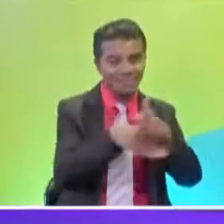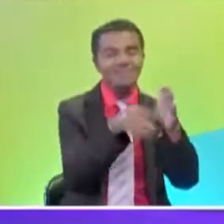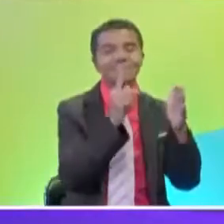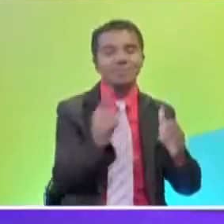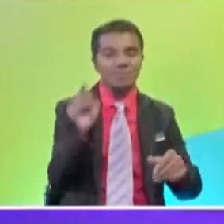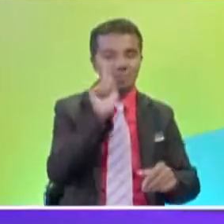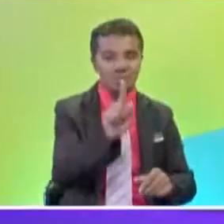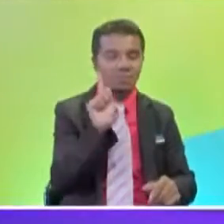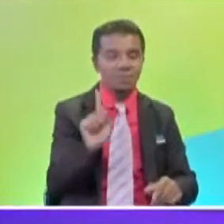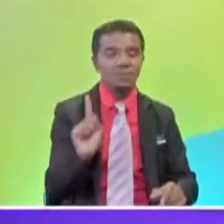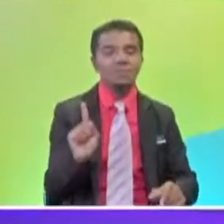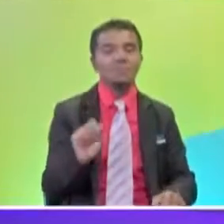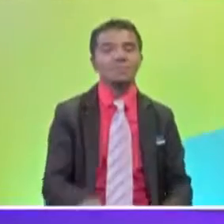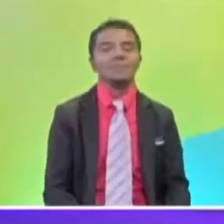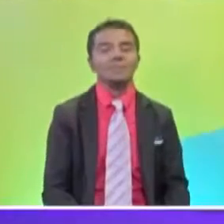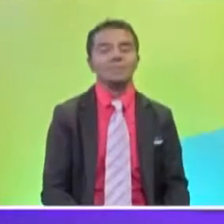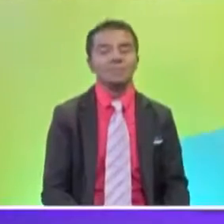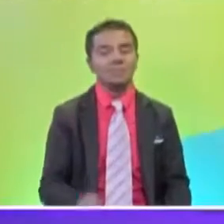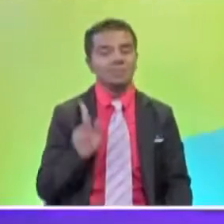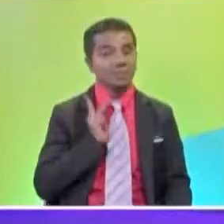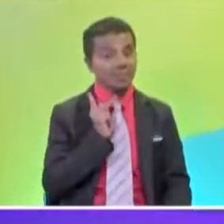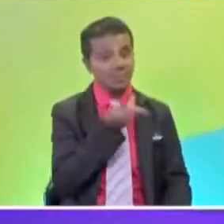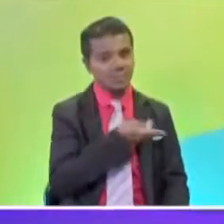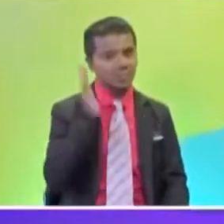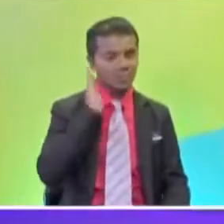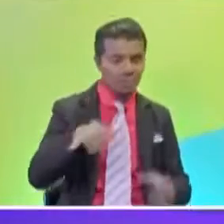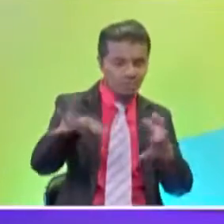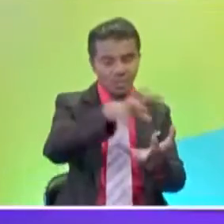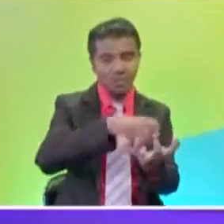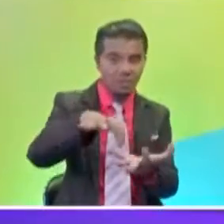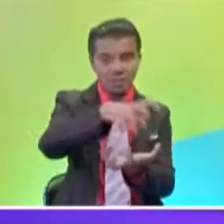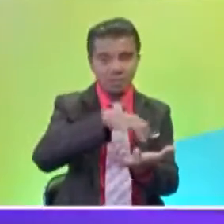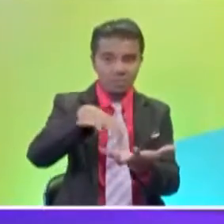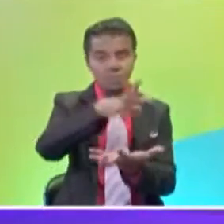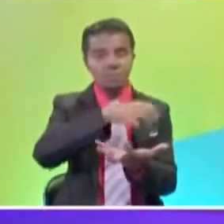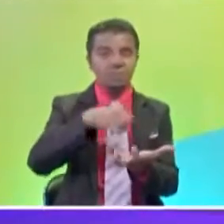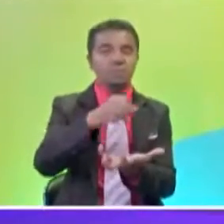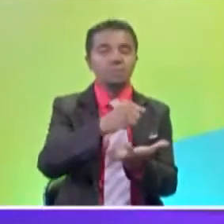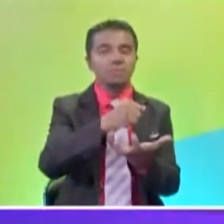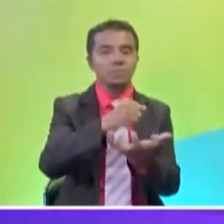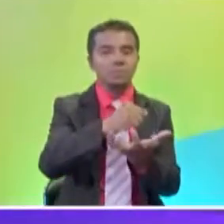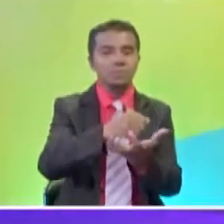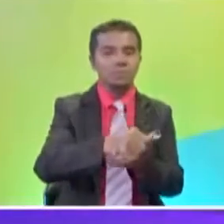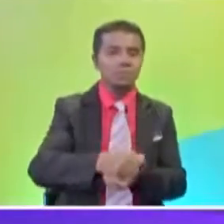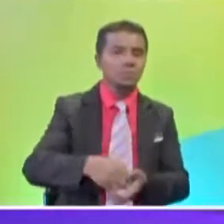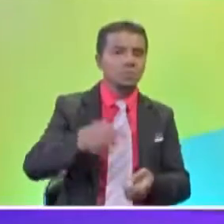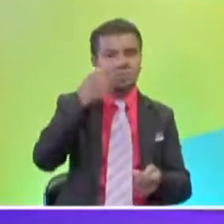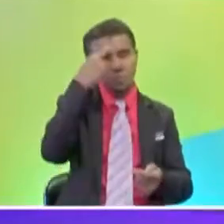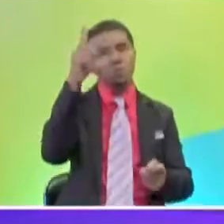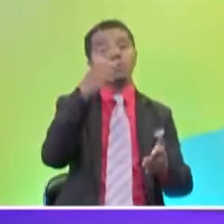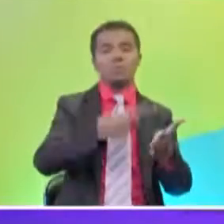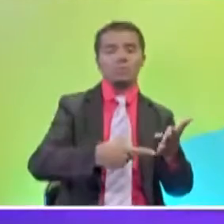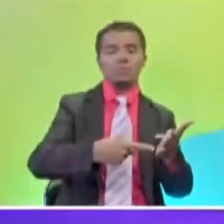2, 3, 4 dan 5. Oh. Okey, selepas itu kita gaulkan semuanya. Baik. So, tujuannya untuk apa ni? Kenapa nak guna pasir ni cikgu?